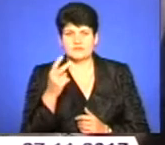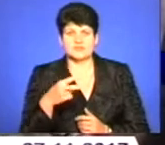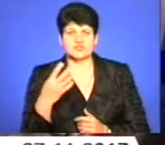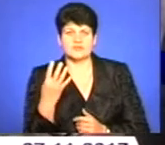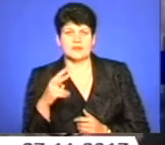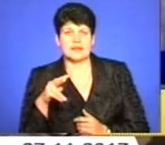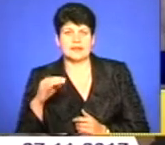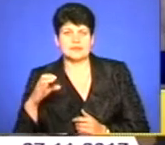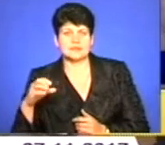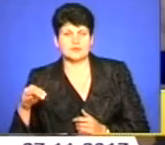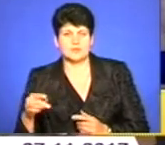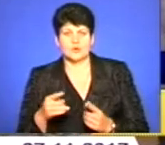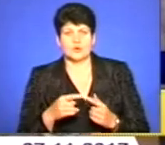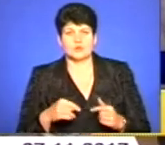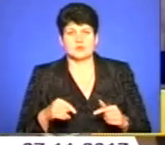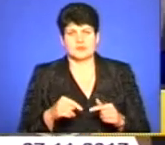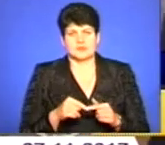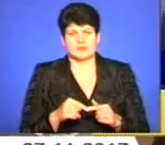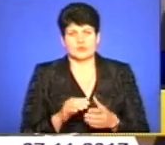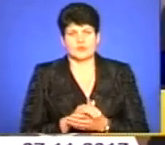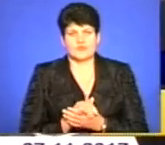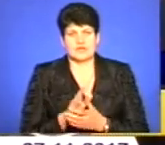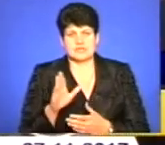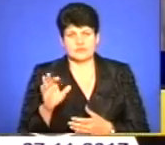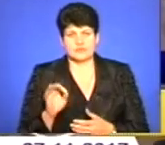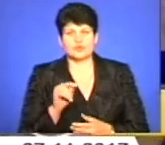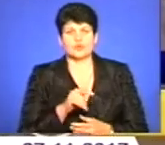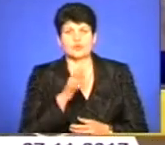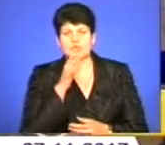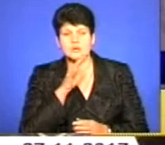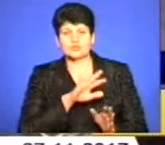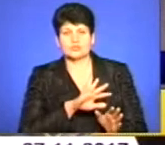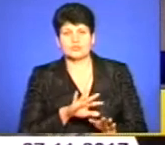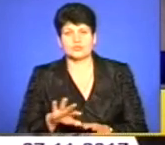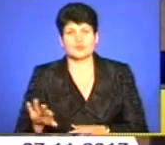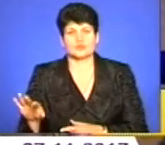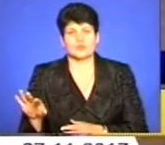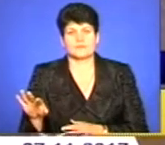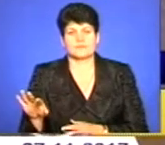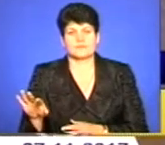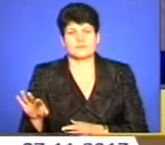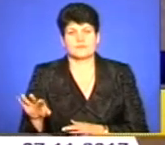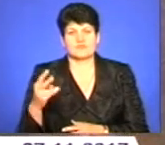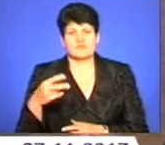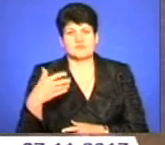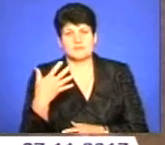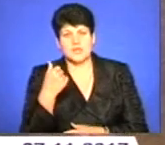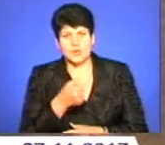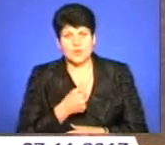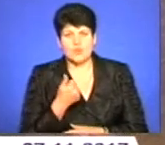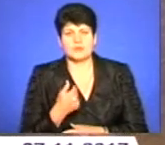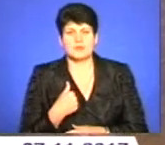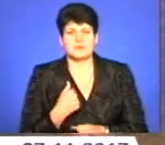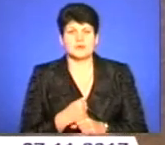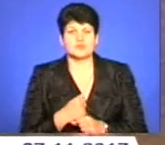24 листопада, організували товариство. І з того часу вже пройшло більше, як майже скоро буде 25 років, ми